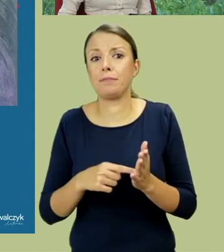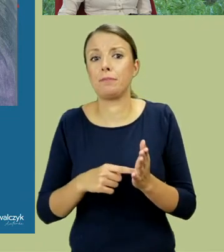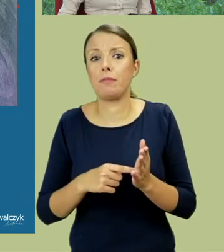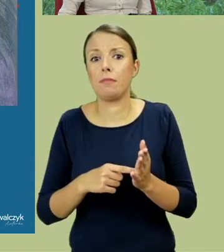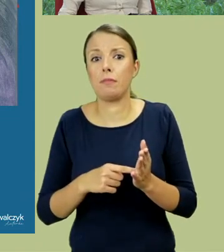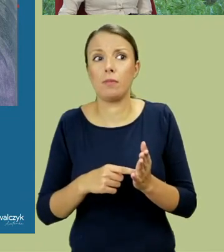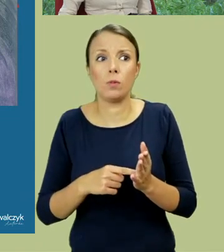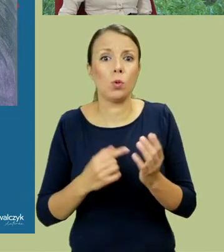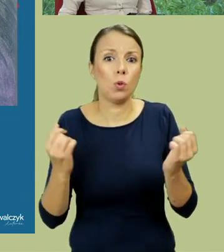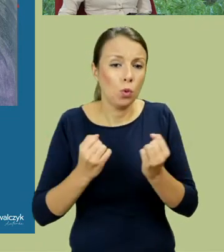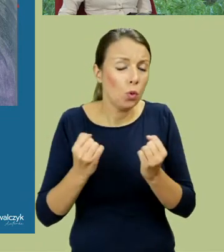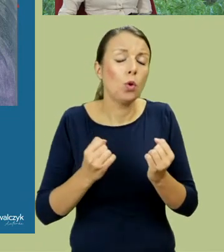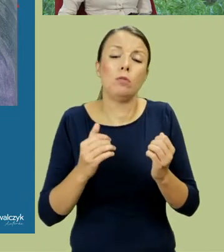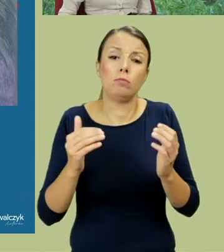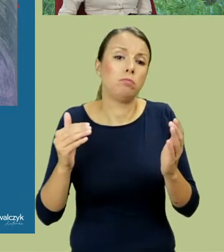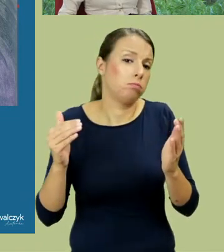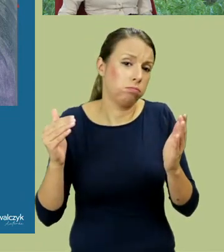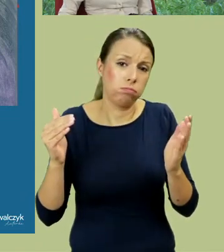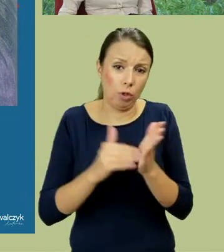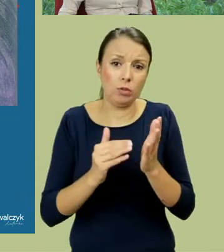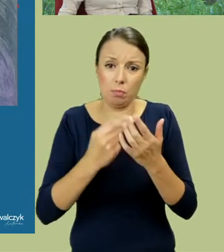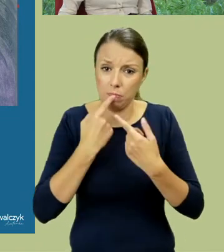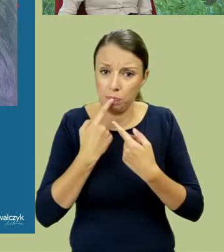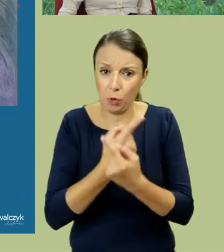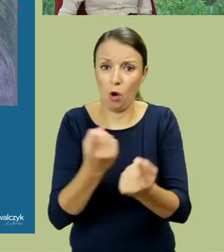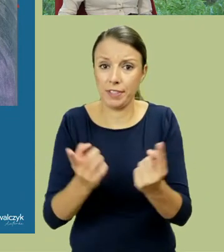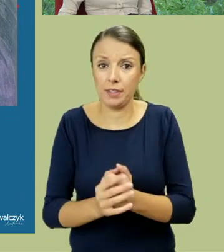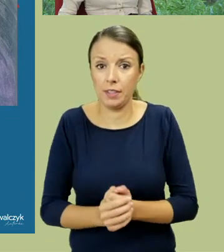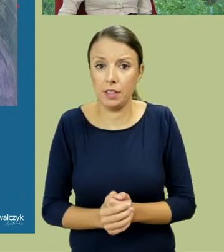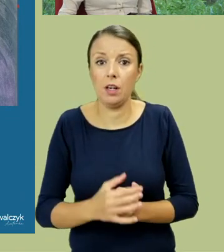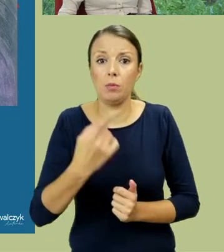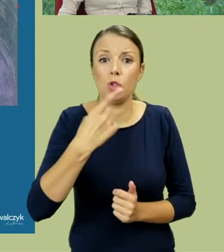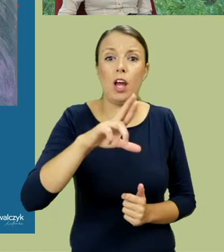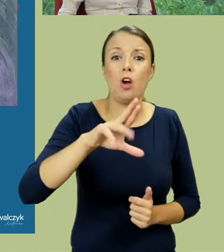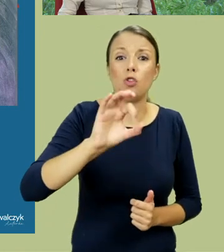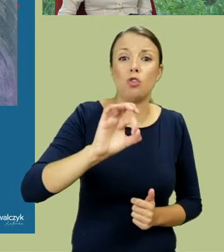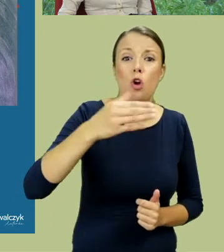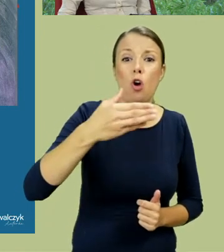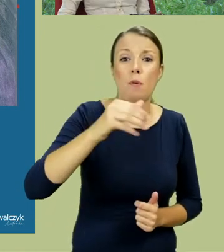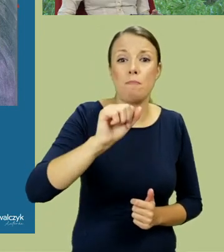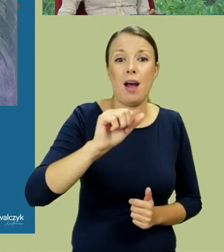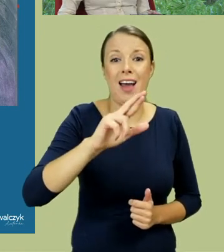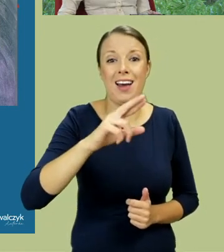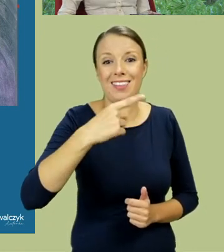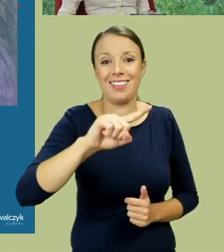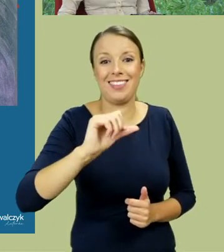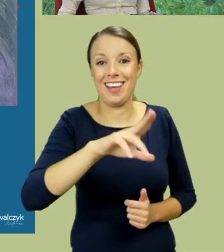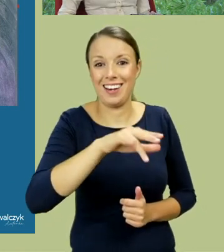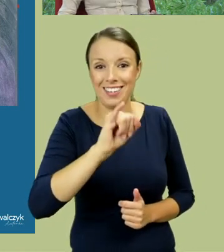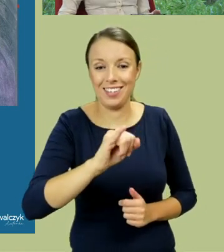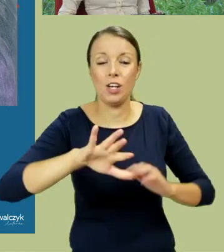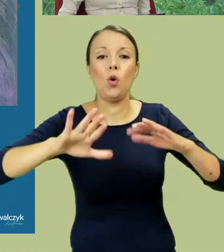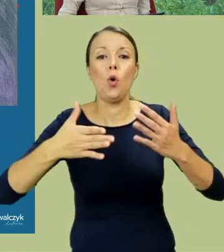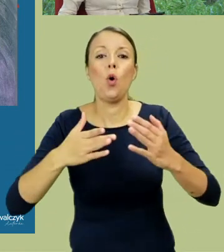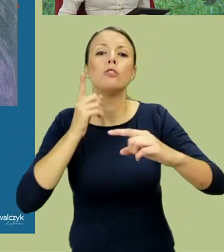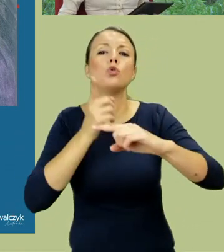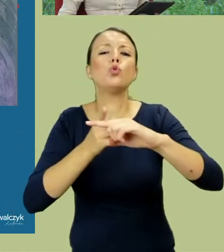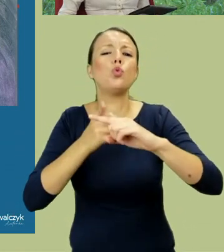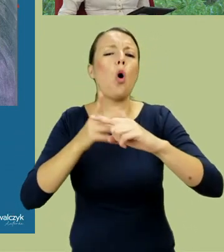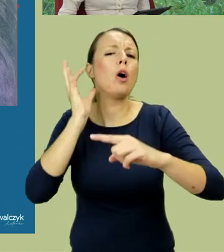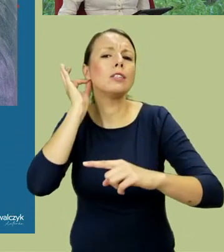rozpoznany i musi wybrzmieć, czyli dromaderkom. Tak nazywane były członkini organizacji